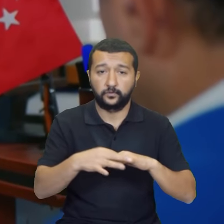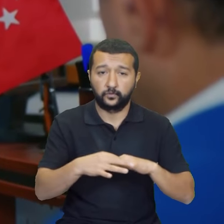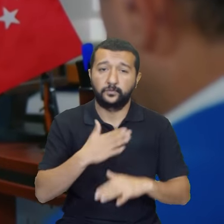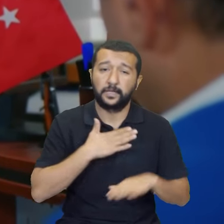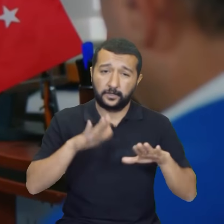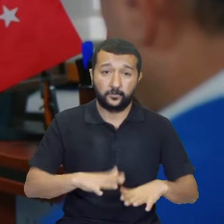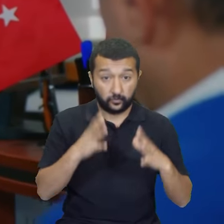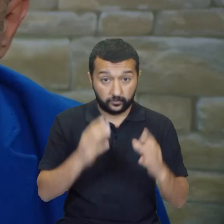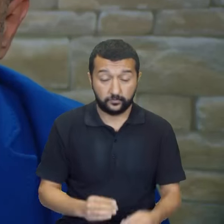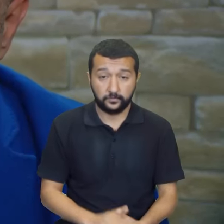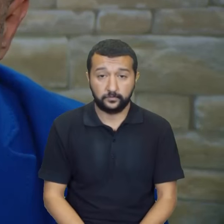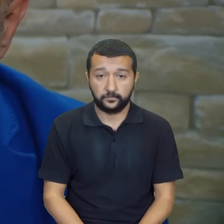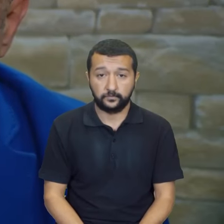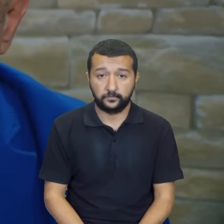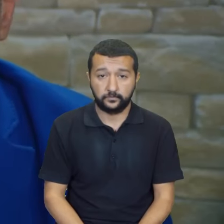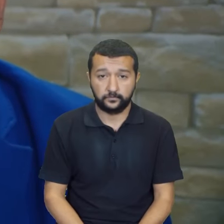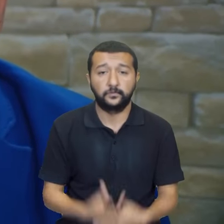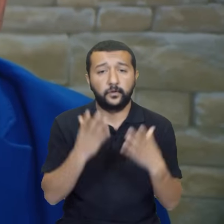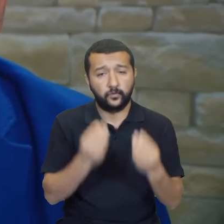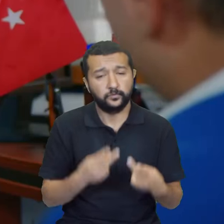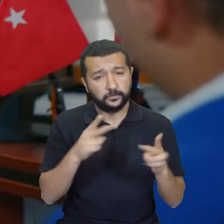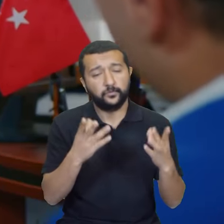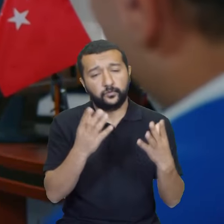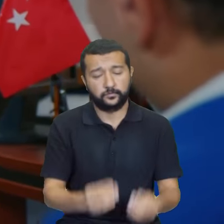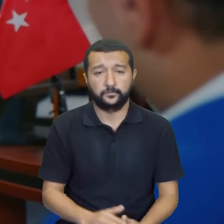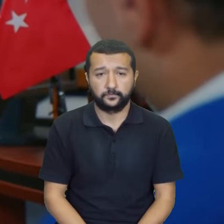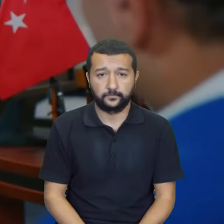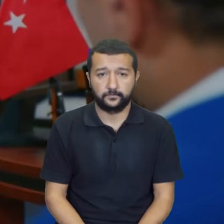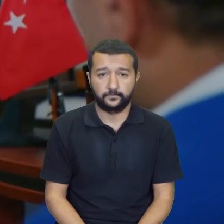Yüzük bende kalsa olur mu? Olur